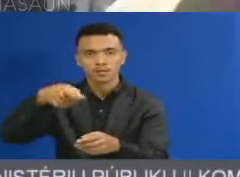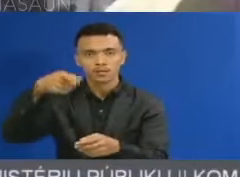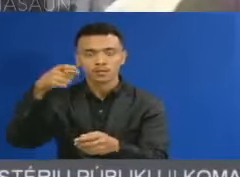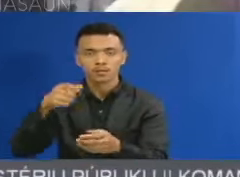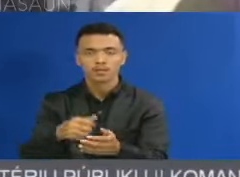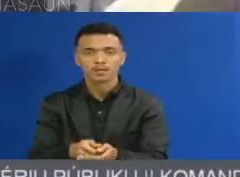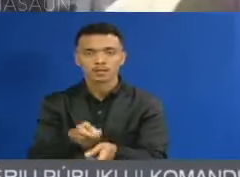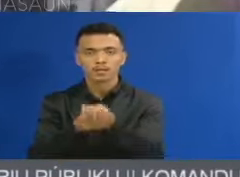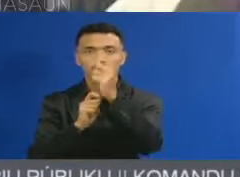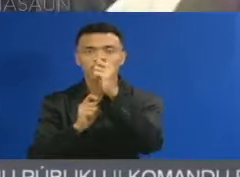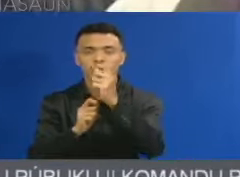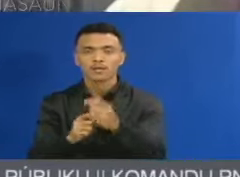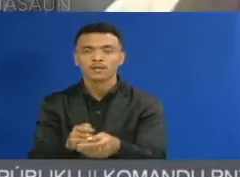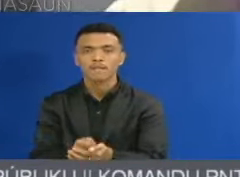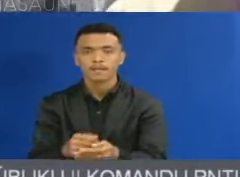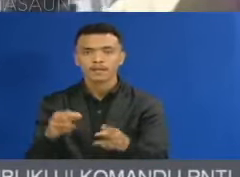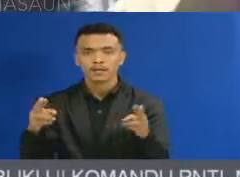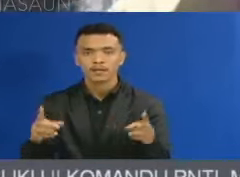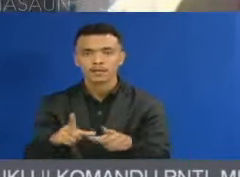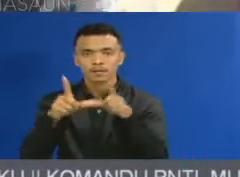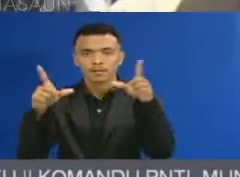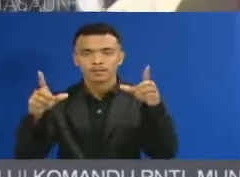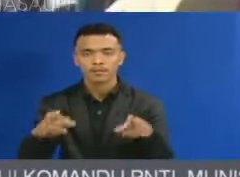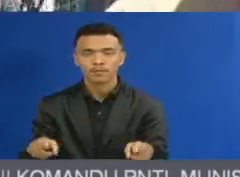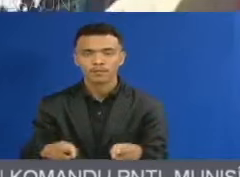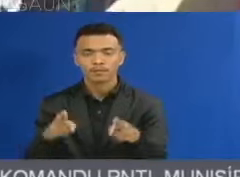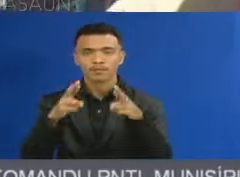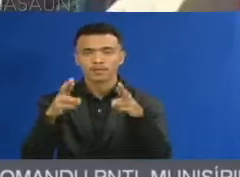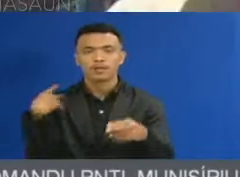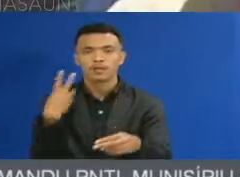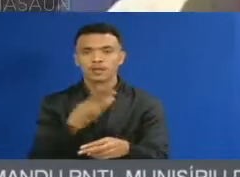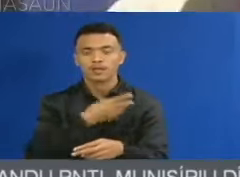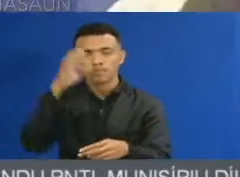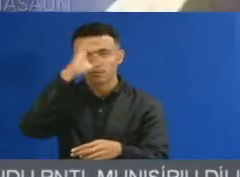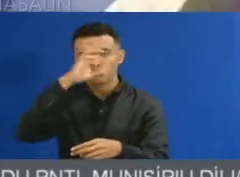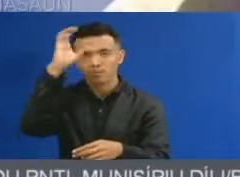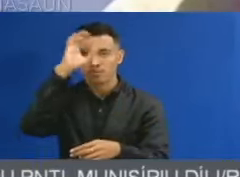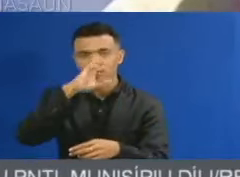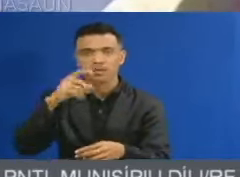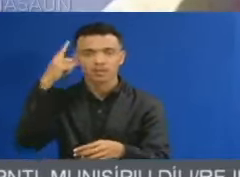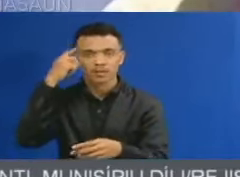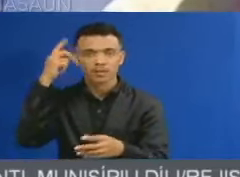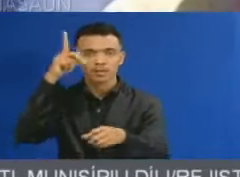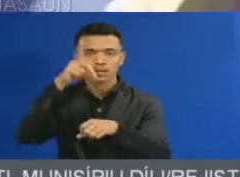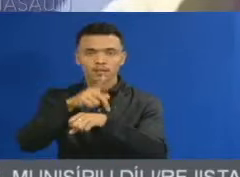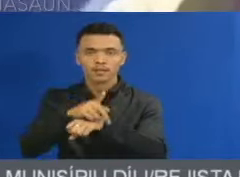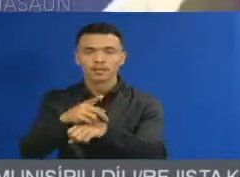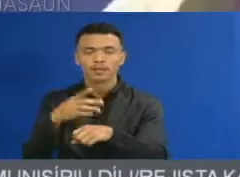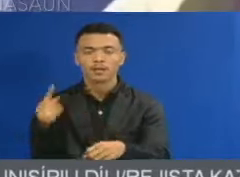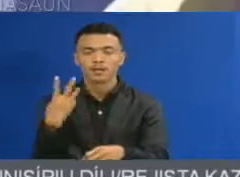kolam ninin. Entau, yene ami komesa buka haleu, tambah kalan ami lebel tambah kolam laran.